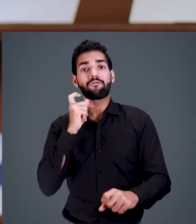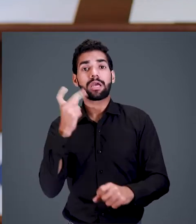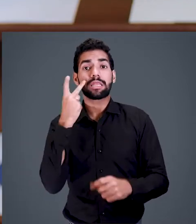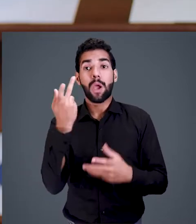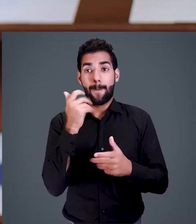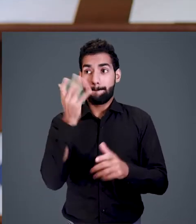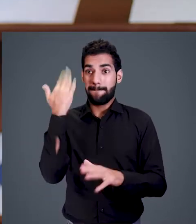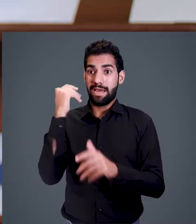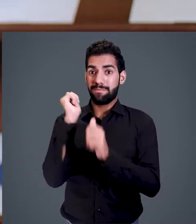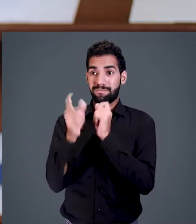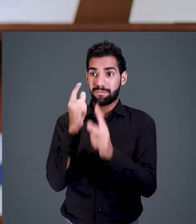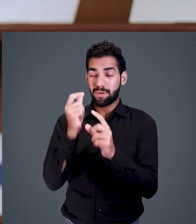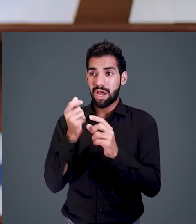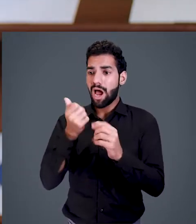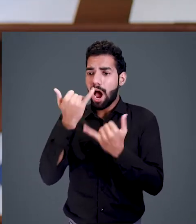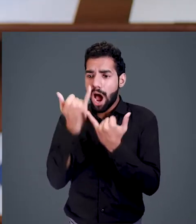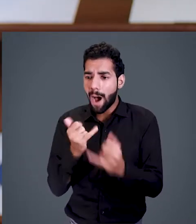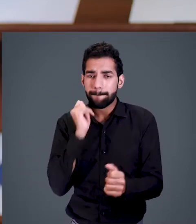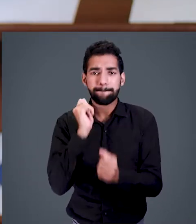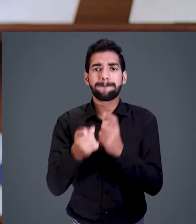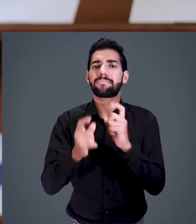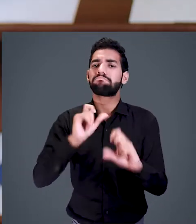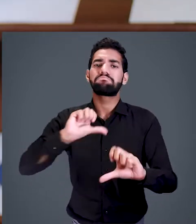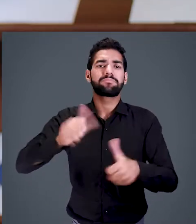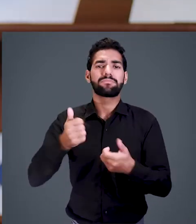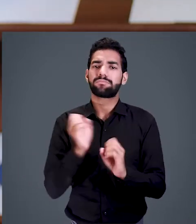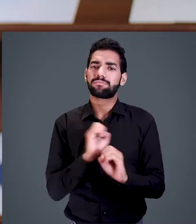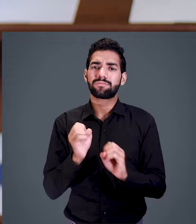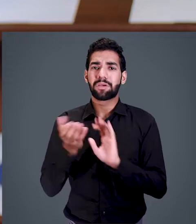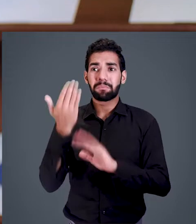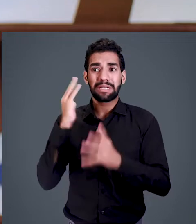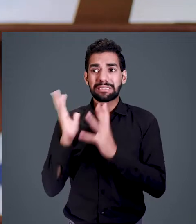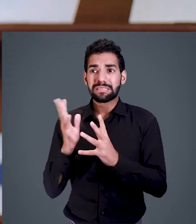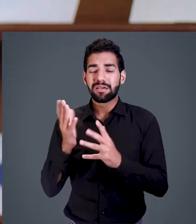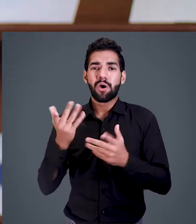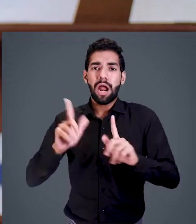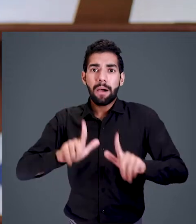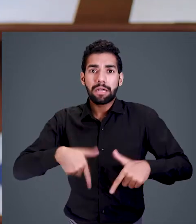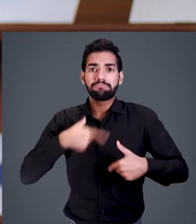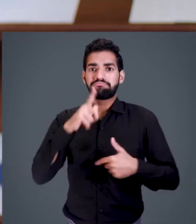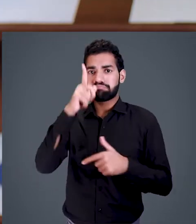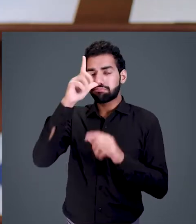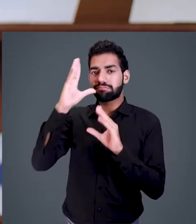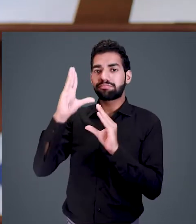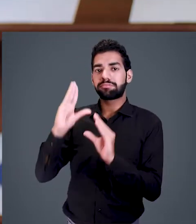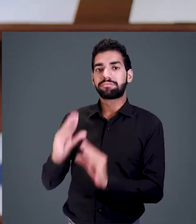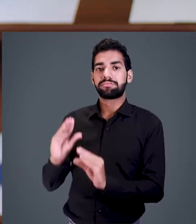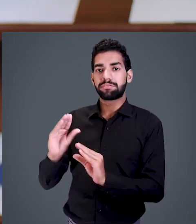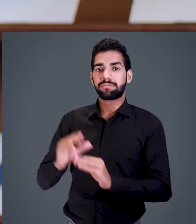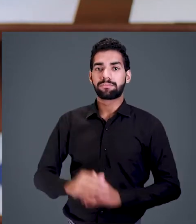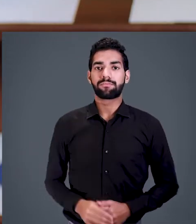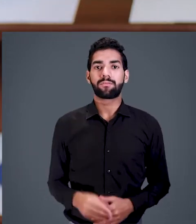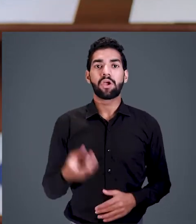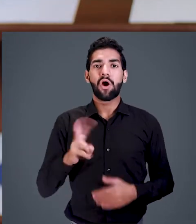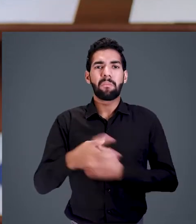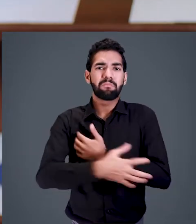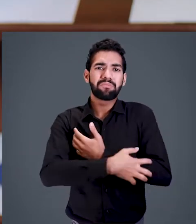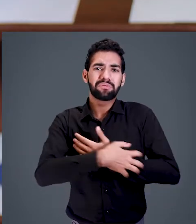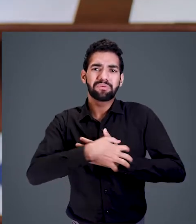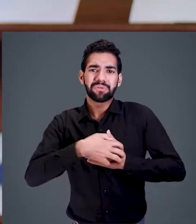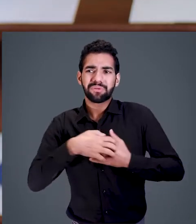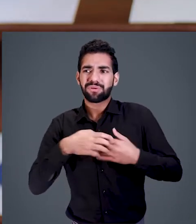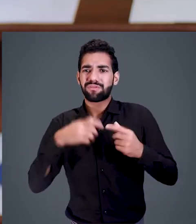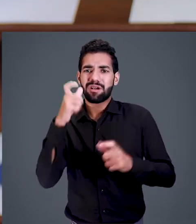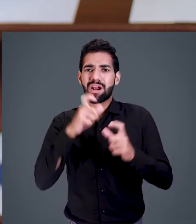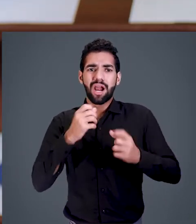है कि जो आप चीज़ें पहले ख़रीद सकते थे अब वो चीज़ें नहीं ख़रीद सकते और आपका स्टैंडर्ड ऑफ लिविंग कम हो जाता है। और एक हम पॉवर्टी